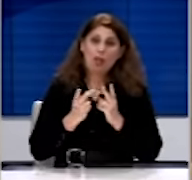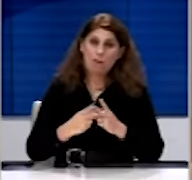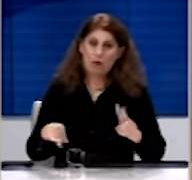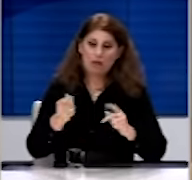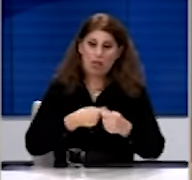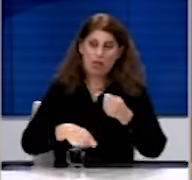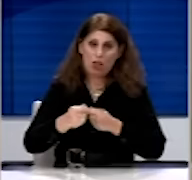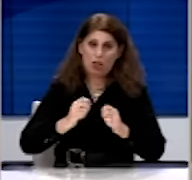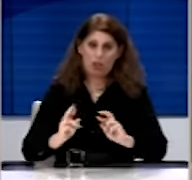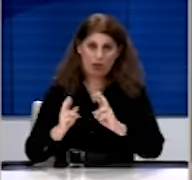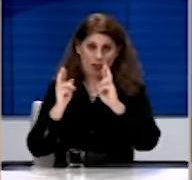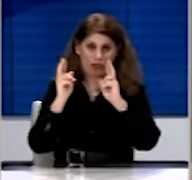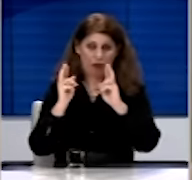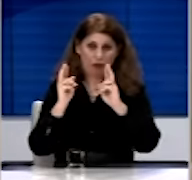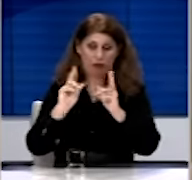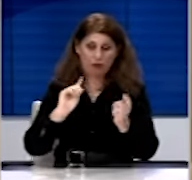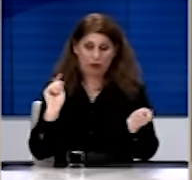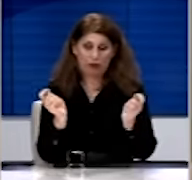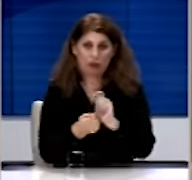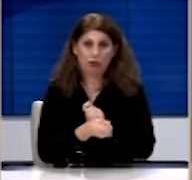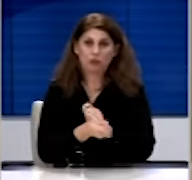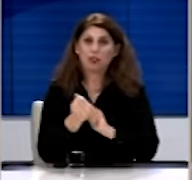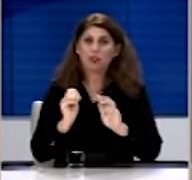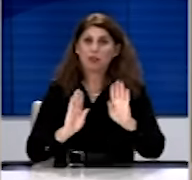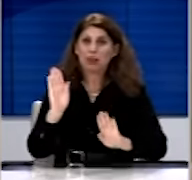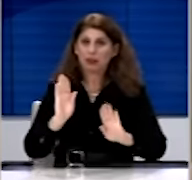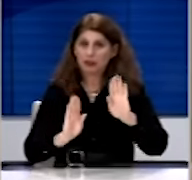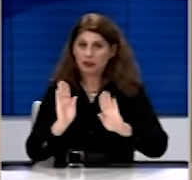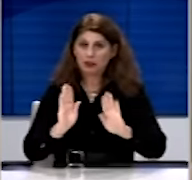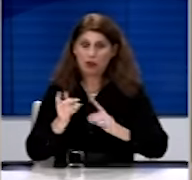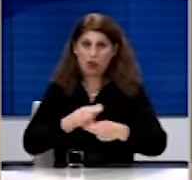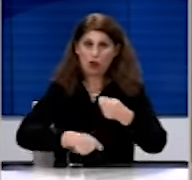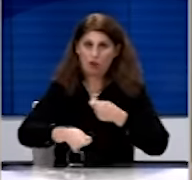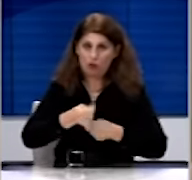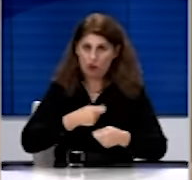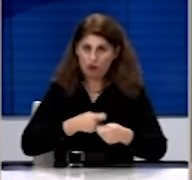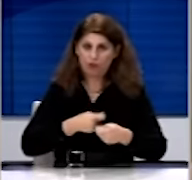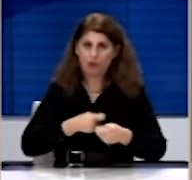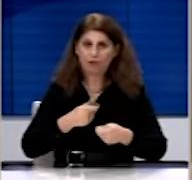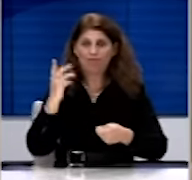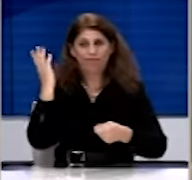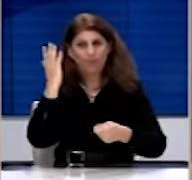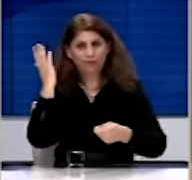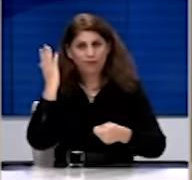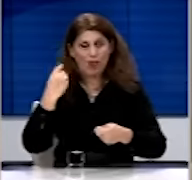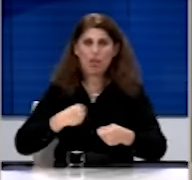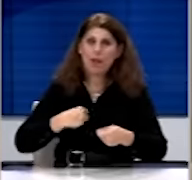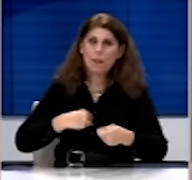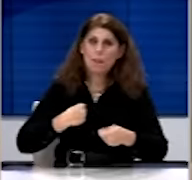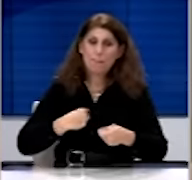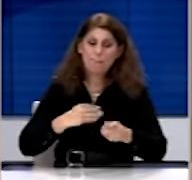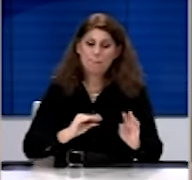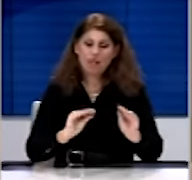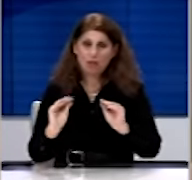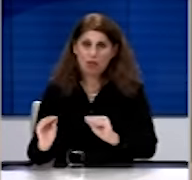αγοράς ενέργειας, η μετατροπή σε χρηματιστηριακό εμπόρευμα και η δήθεν πράσινη